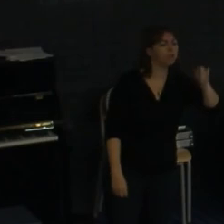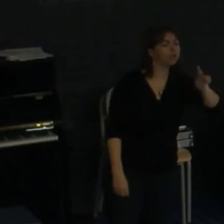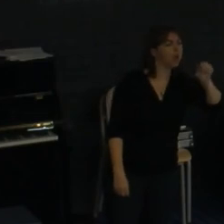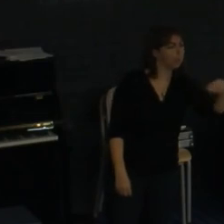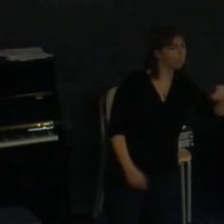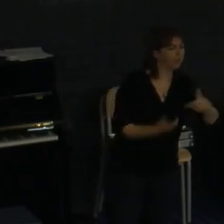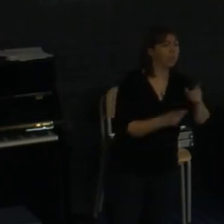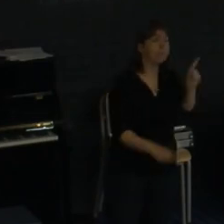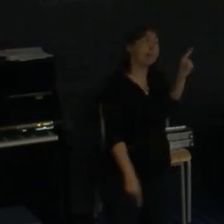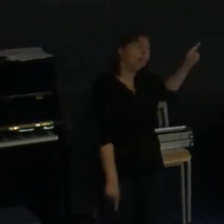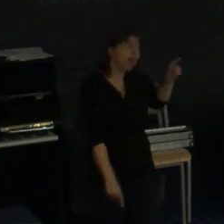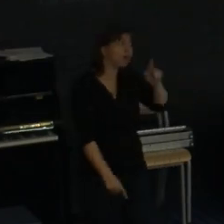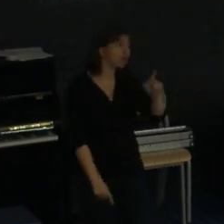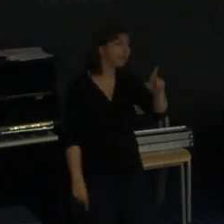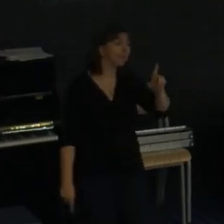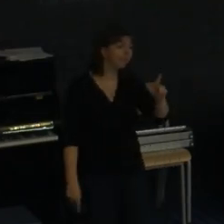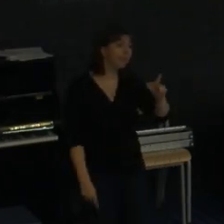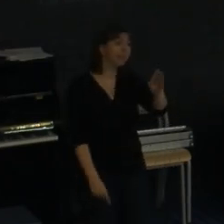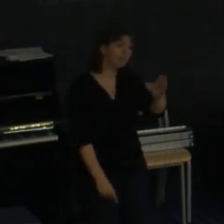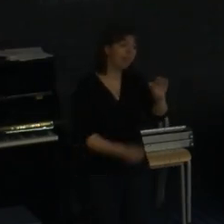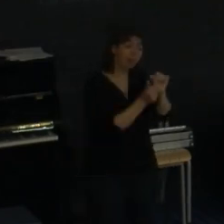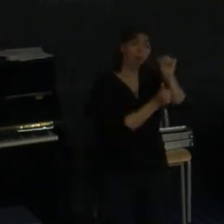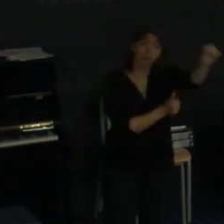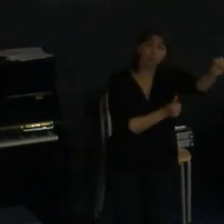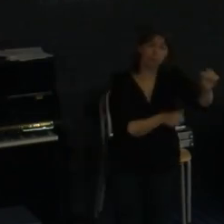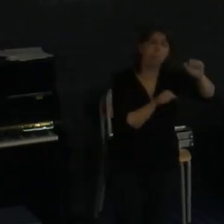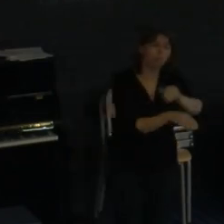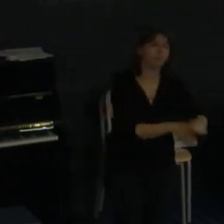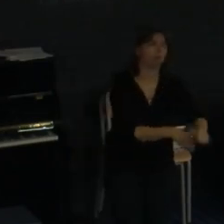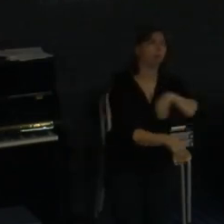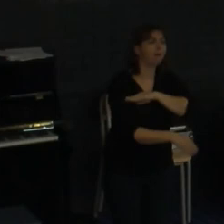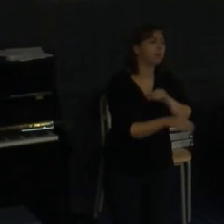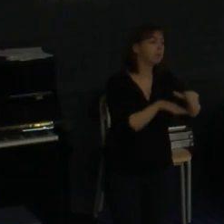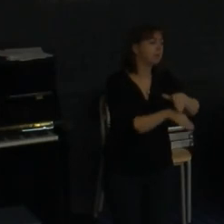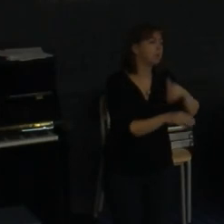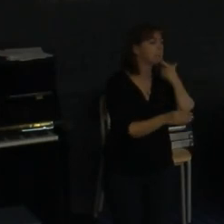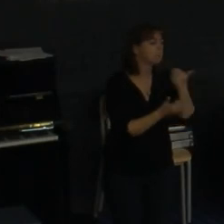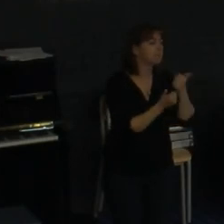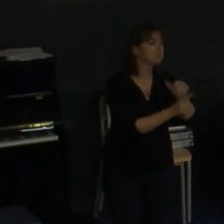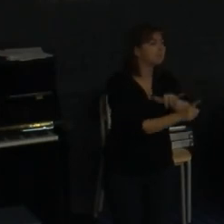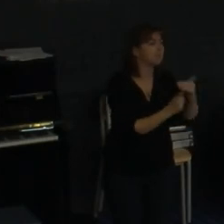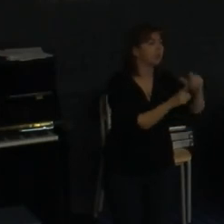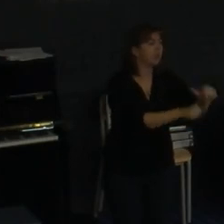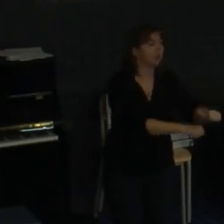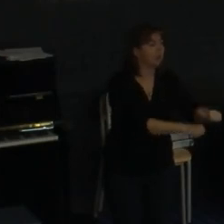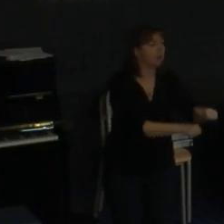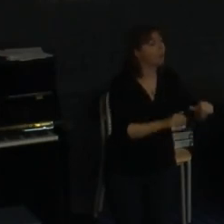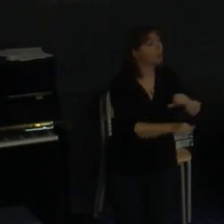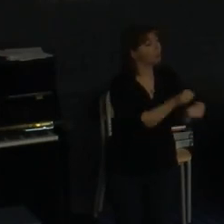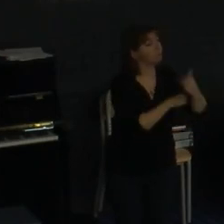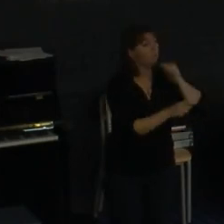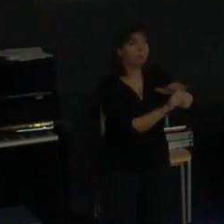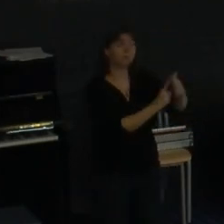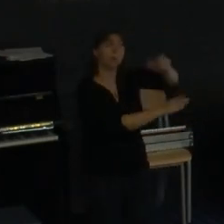s'appelle GDB Server et qui permet de pouvoir se connecter sur un serveur à distance. Pas besoin de modifier le code, tout ce qu'il faut, c'est d'avoir les symboles de débogage sur le serveur.